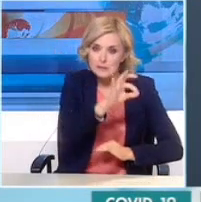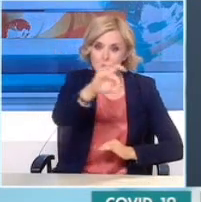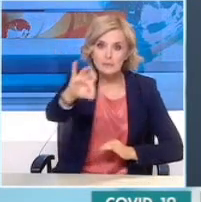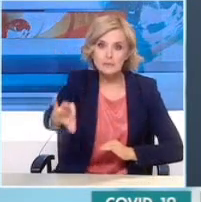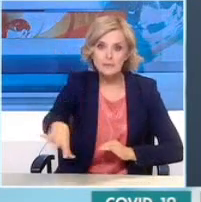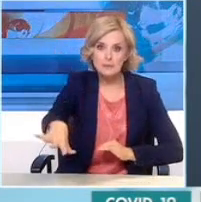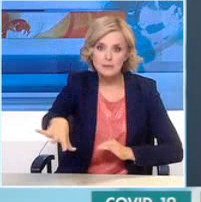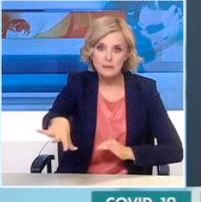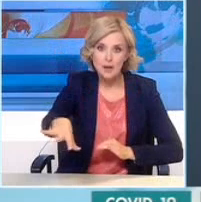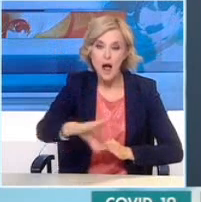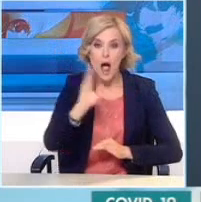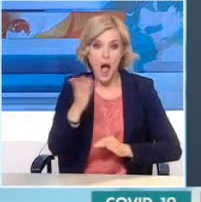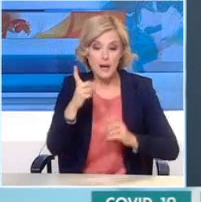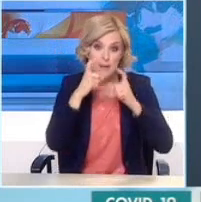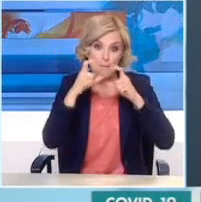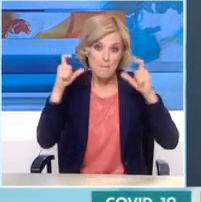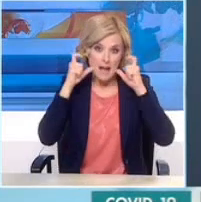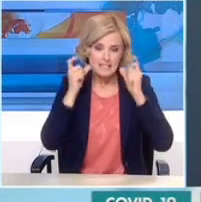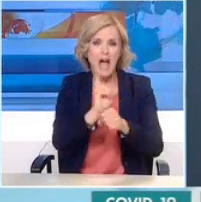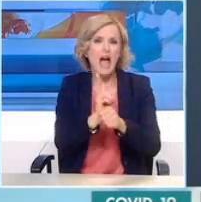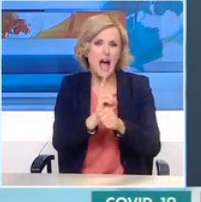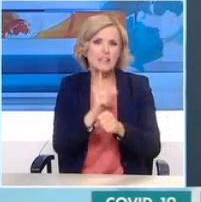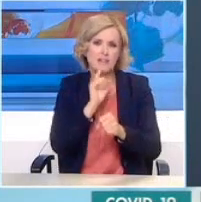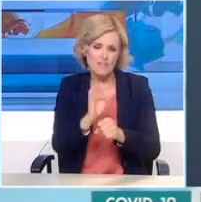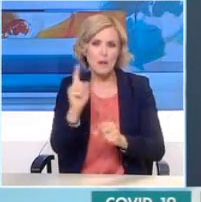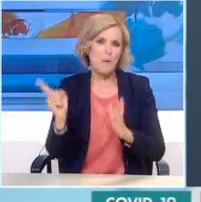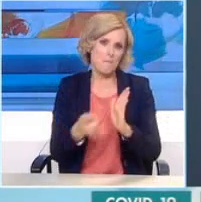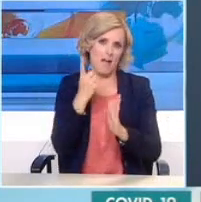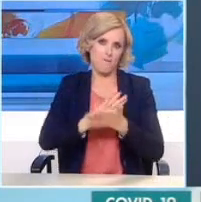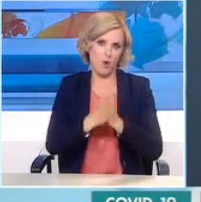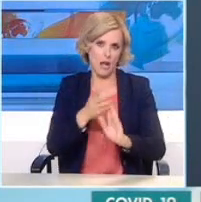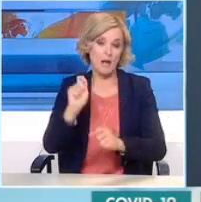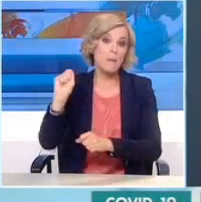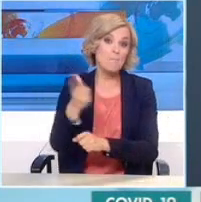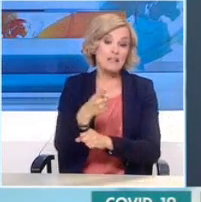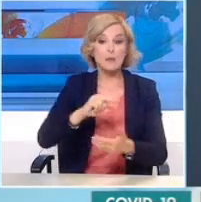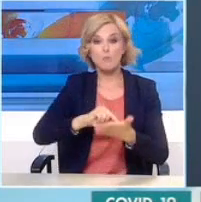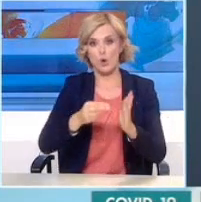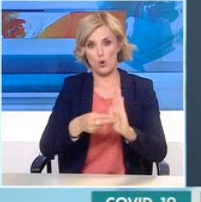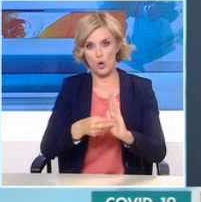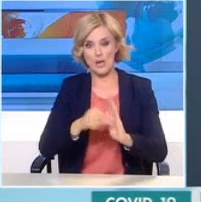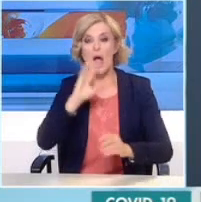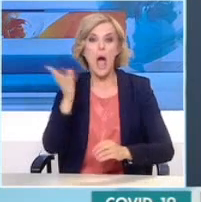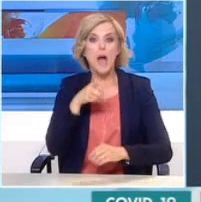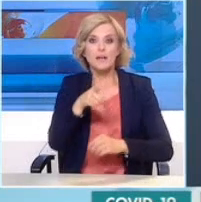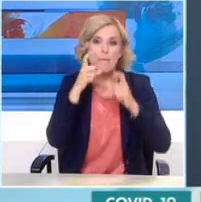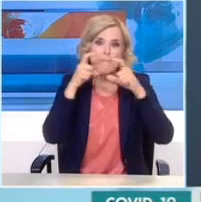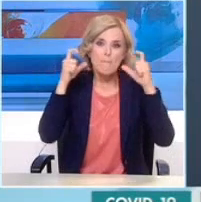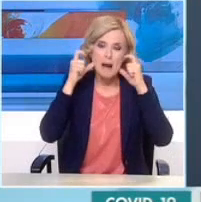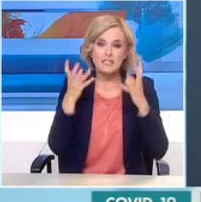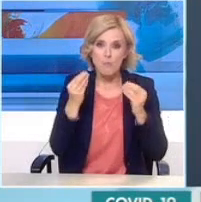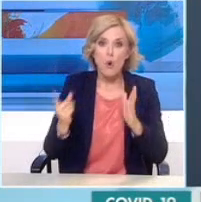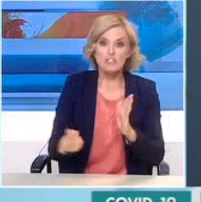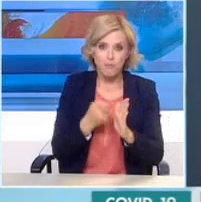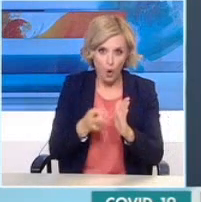Εάν η μάσκα είναι μίας χρήσης, να την απορρίπτει με ασφαλή τρόπο. Εάν η μάσκα είναι επαναχρησιμοποιούμενη,